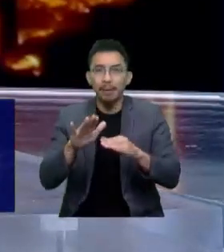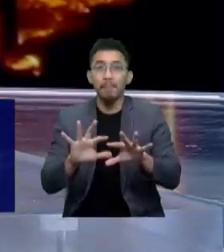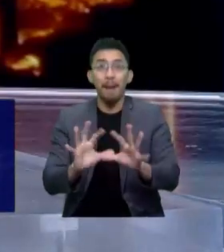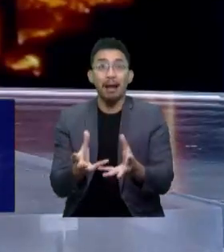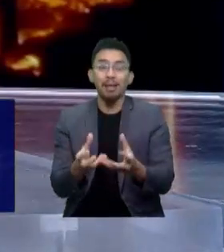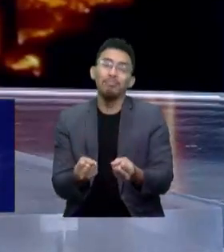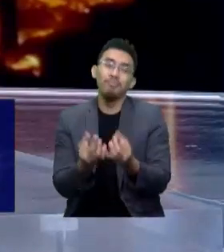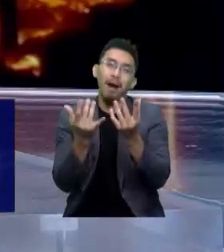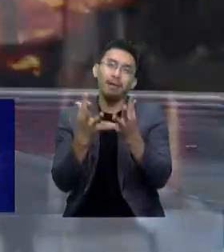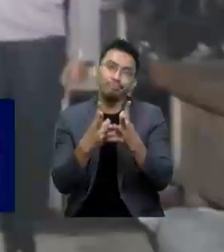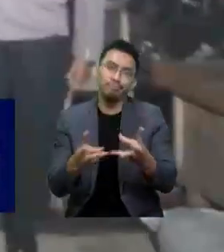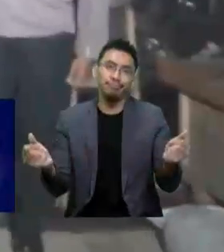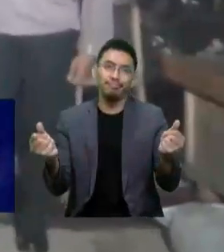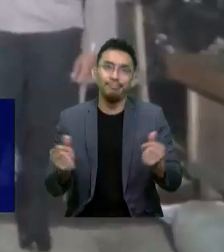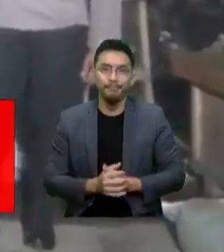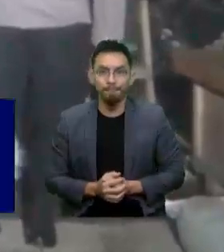terbakar